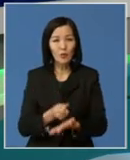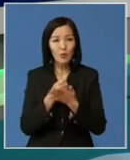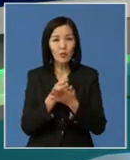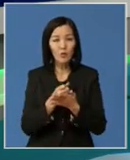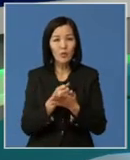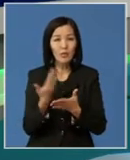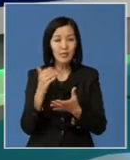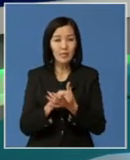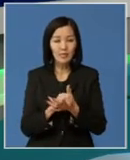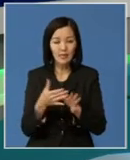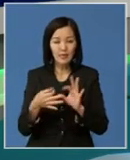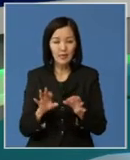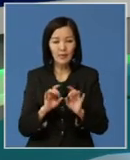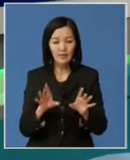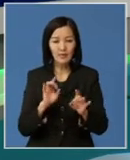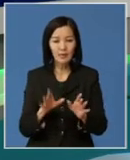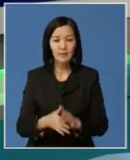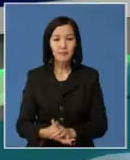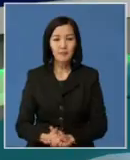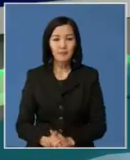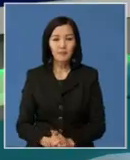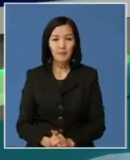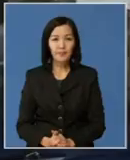қолдаулар таныстырылды. Тақырыпты тілшіміз толықтырады.